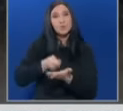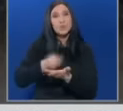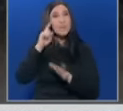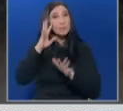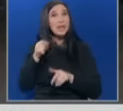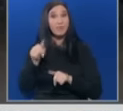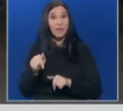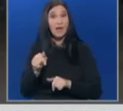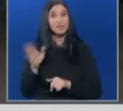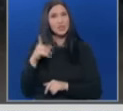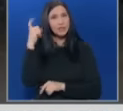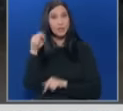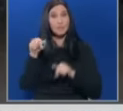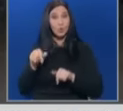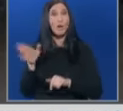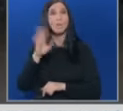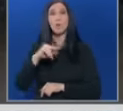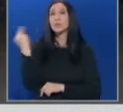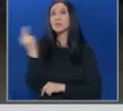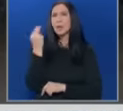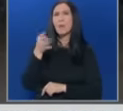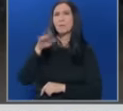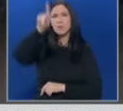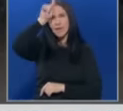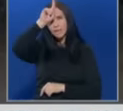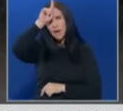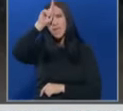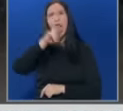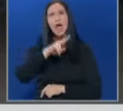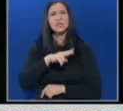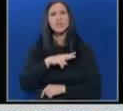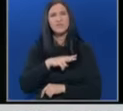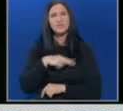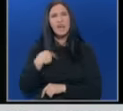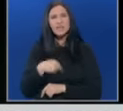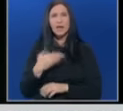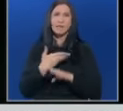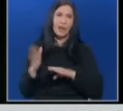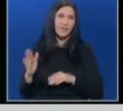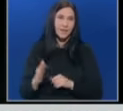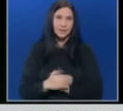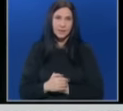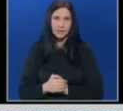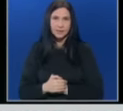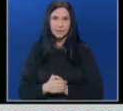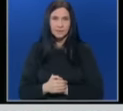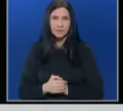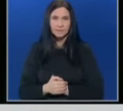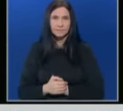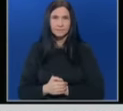от тук. След това Сърбия, след това Германия, след това Швейцария и така нататък. Безсмертных